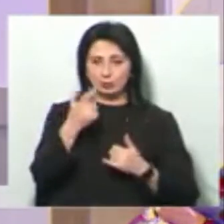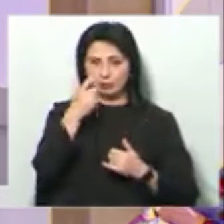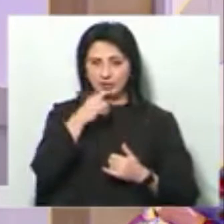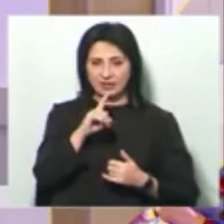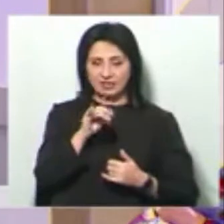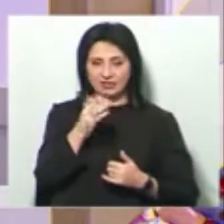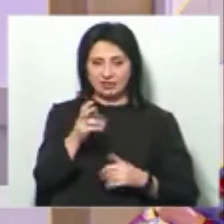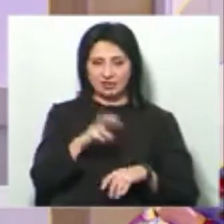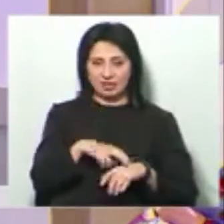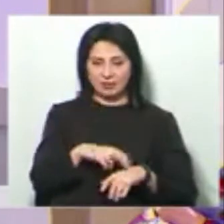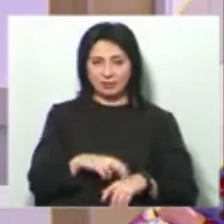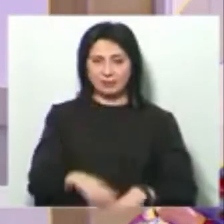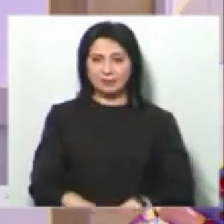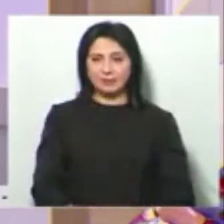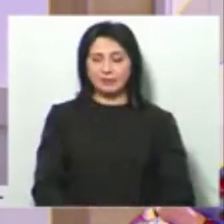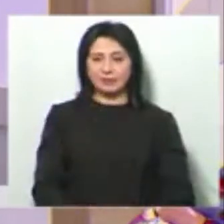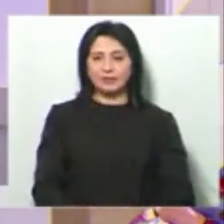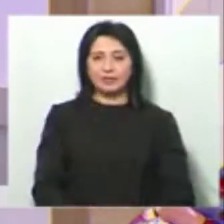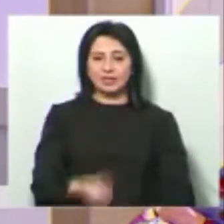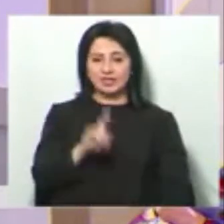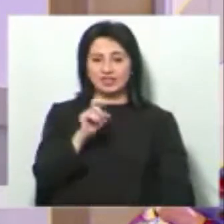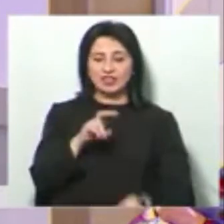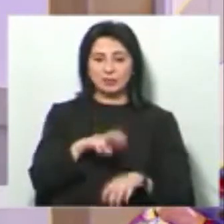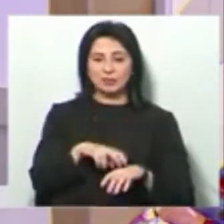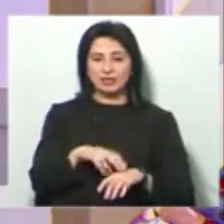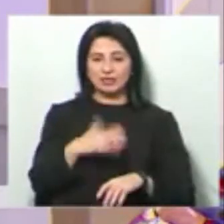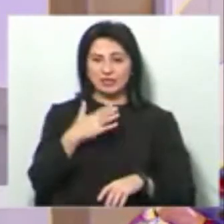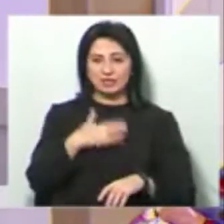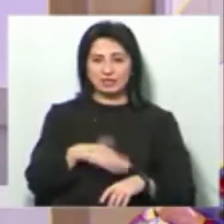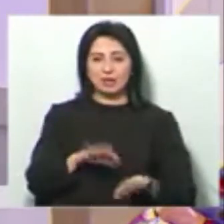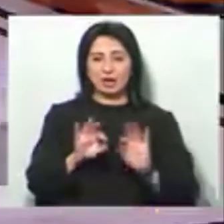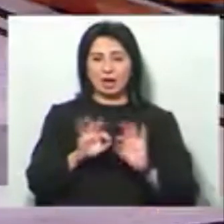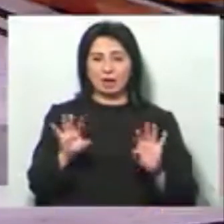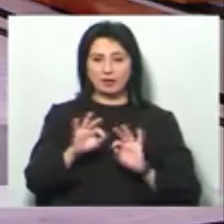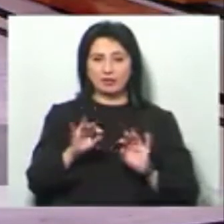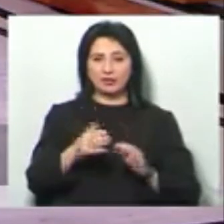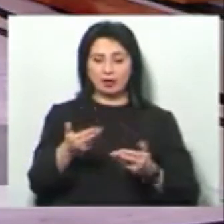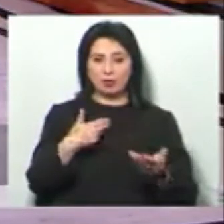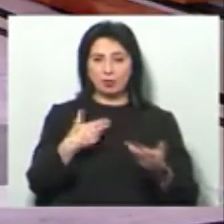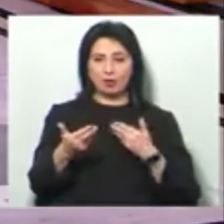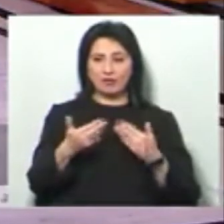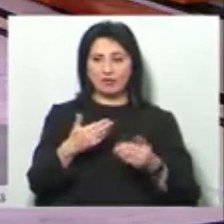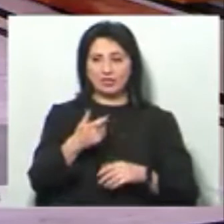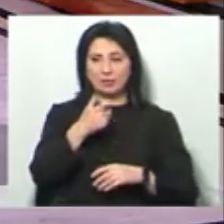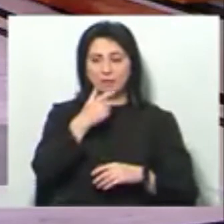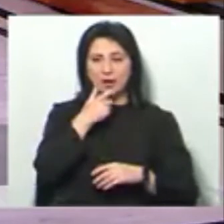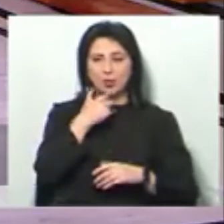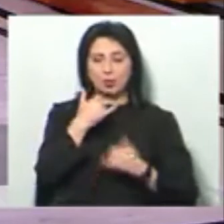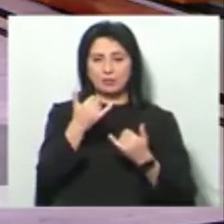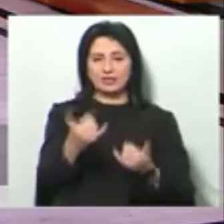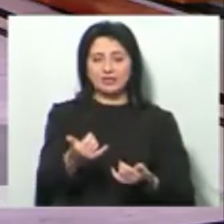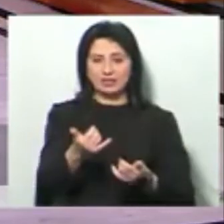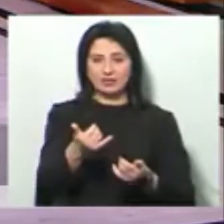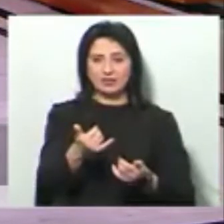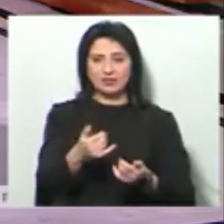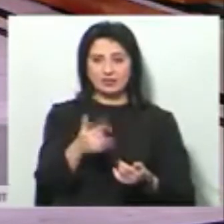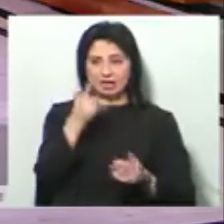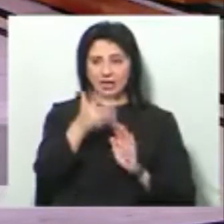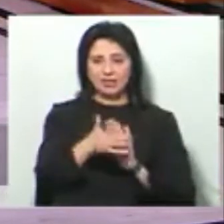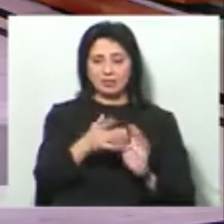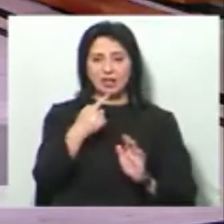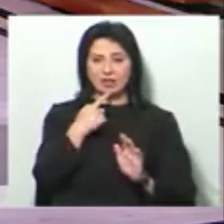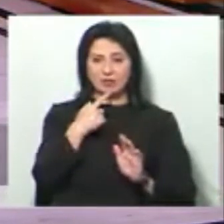ზვიადი ექიმს. ზვიადი ექიმმა საკმარისი განმარტება მოგვაწოდა მაყურებლისთვის გასაგებ